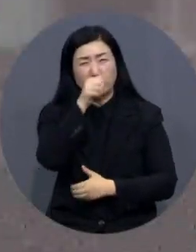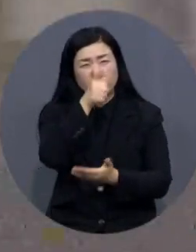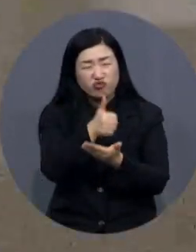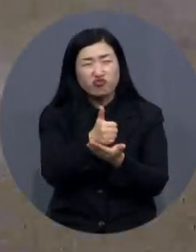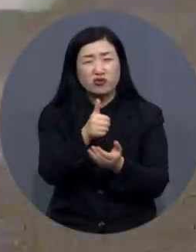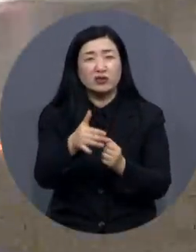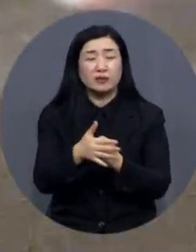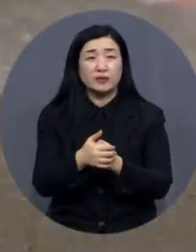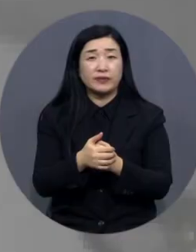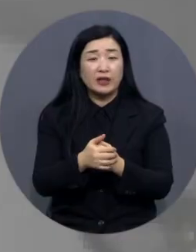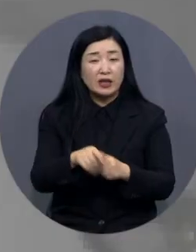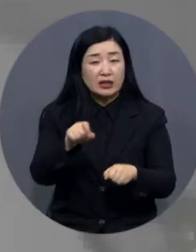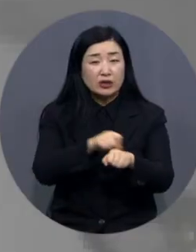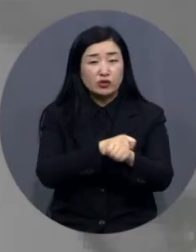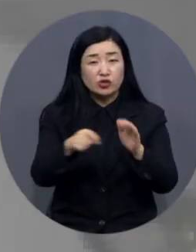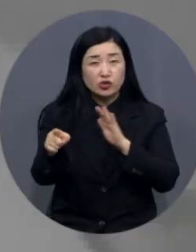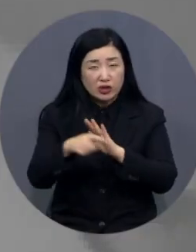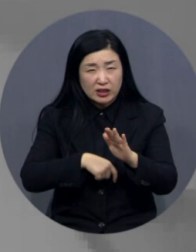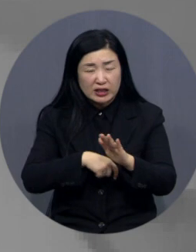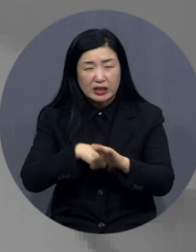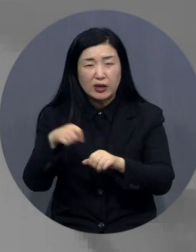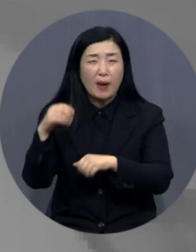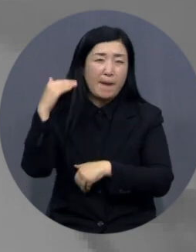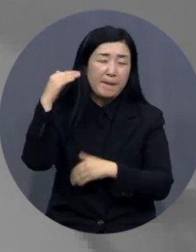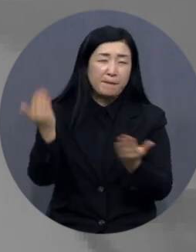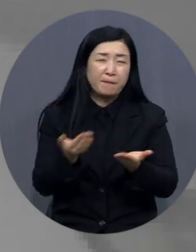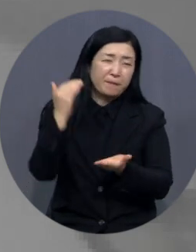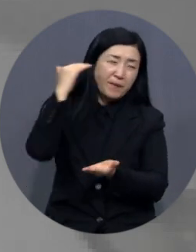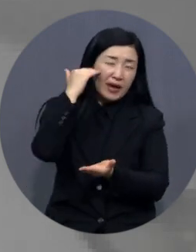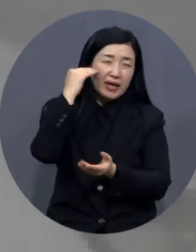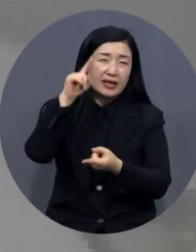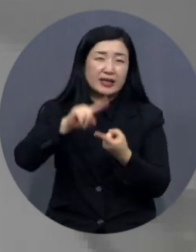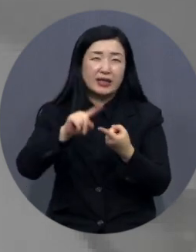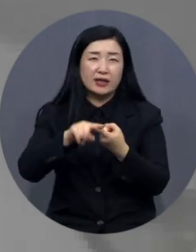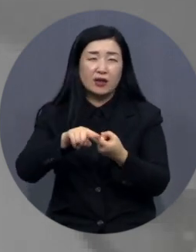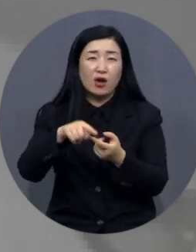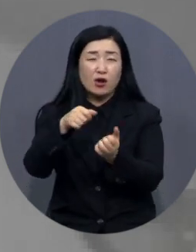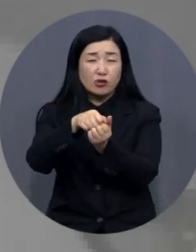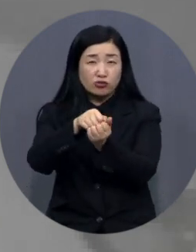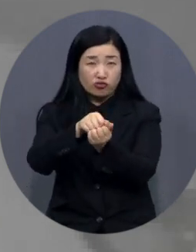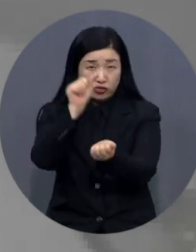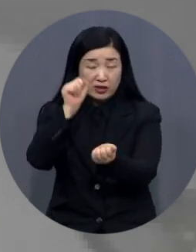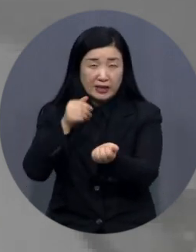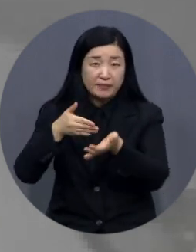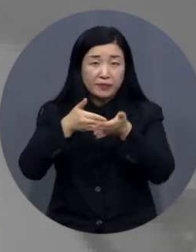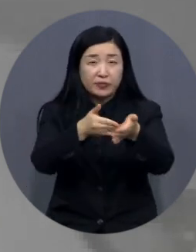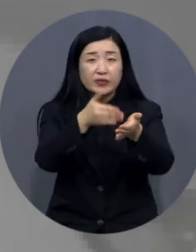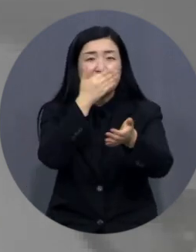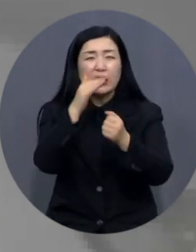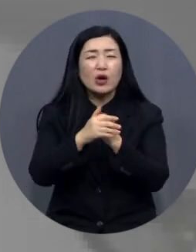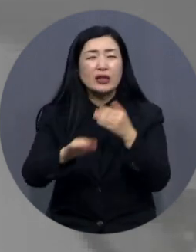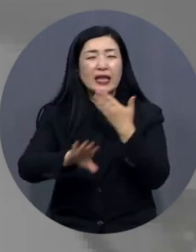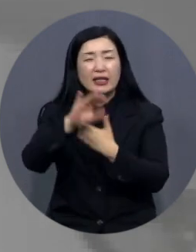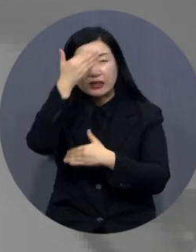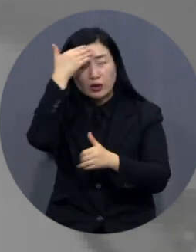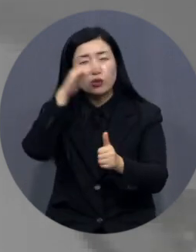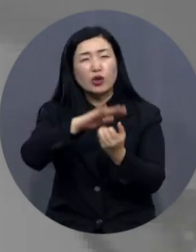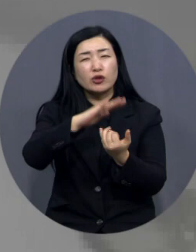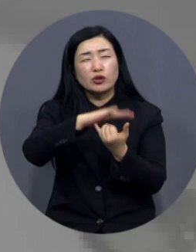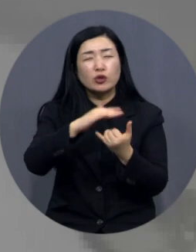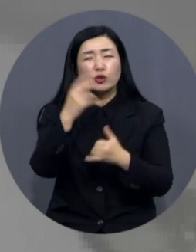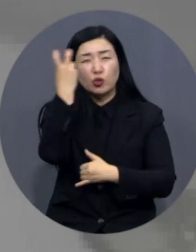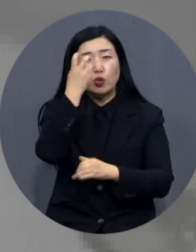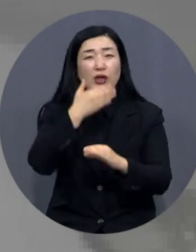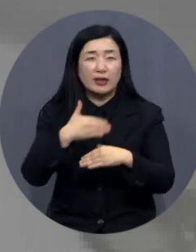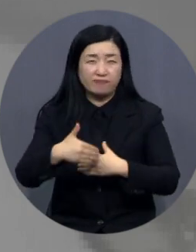대해 특수절도와 특수공무집행방해 혐의로 구속영장을 신청하고 다른 청소년으로 수사를 확대하고 있습니다.